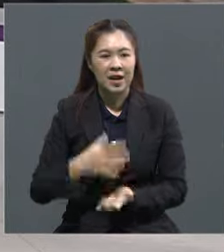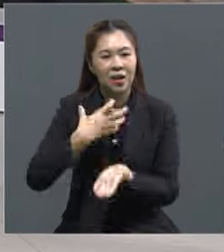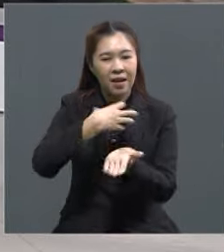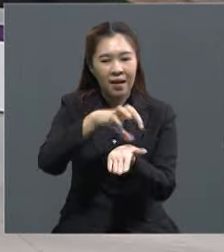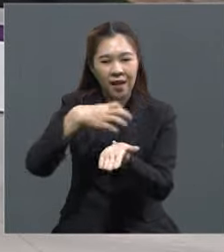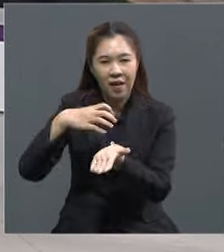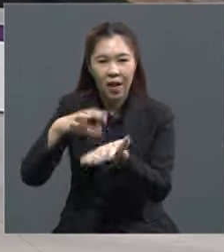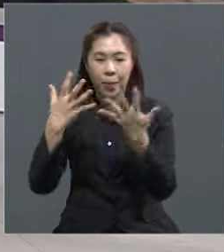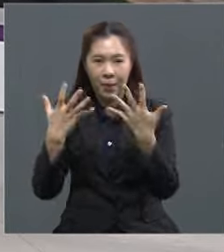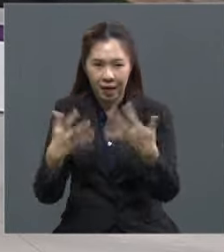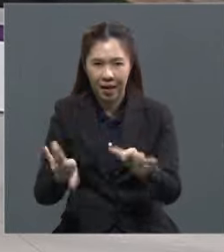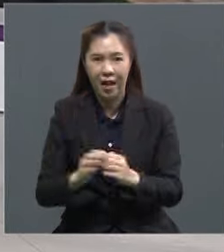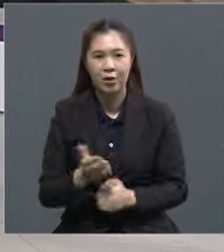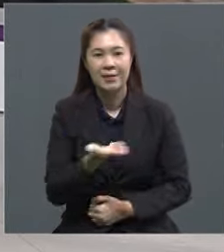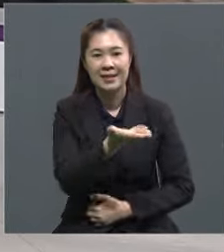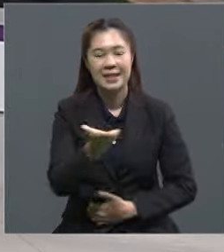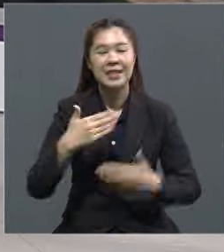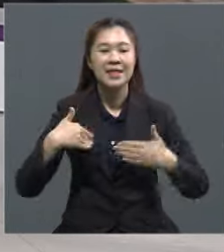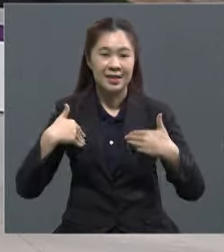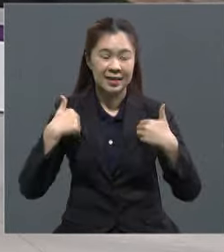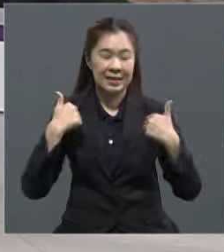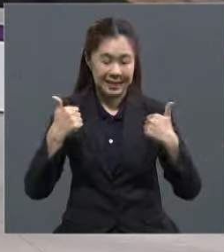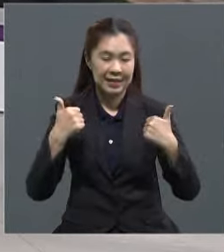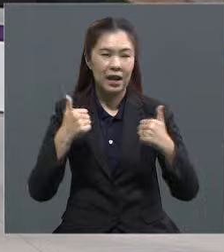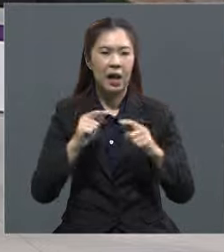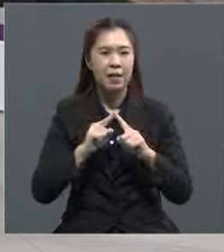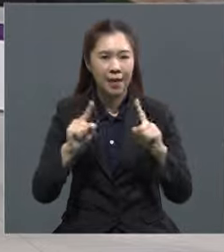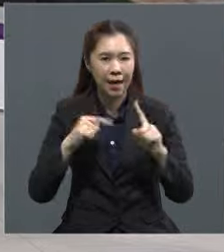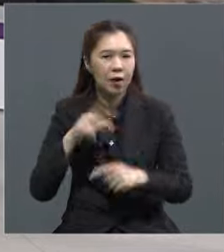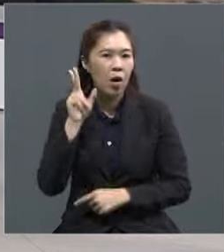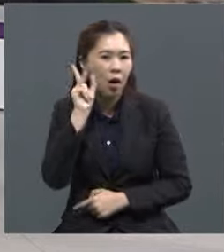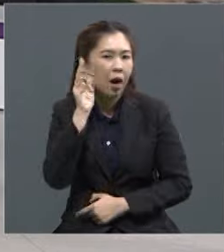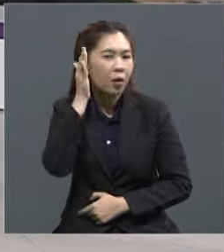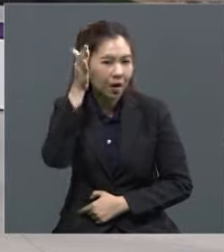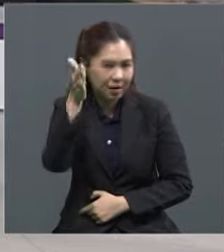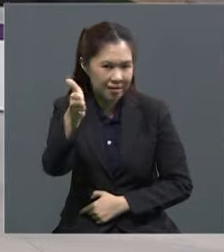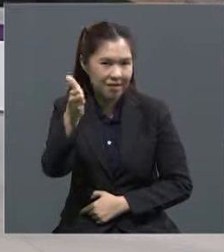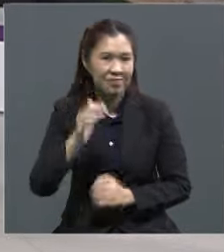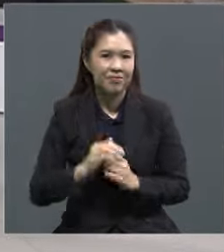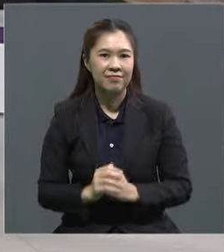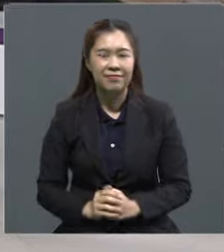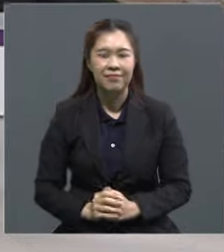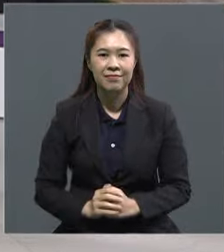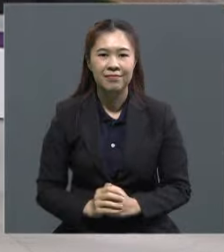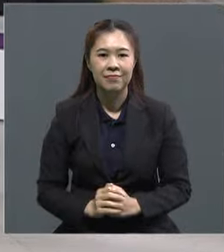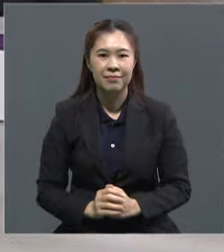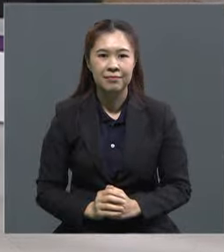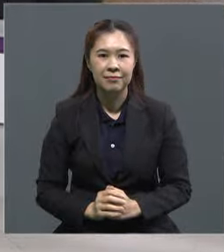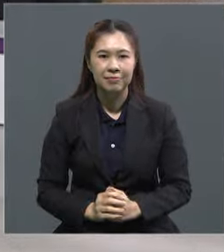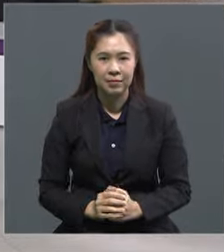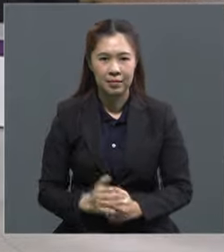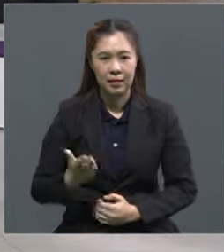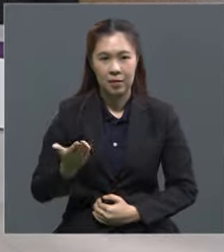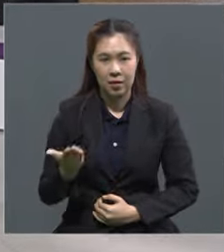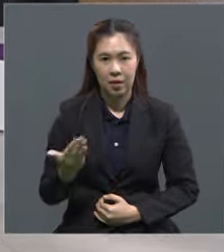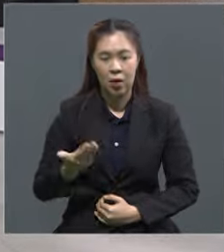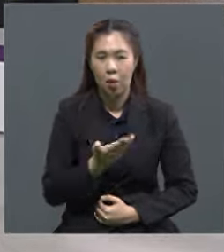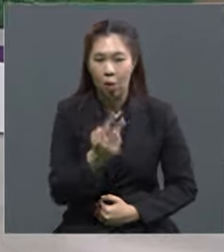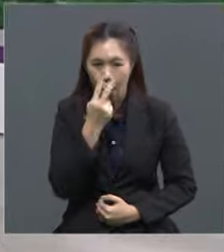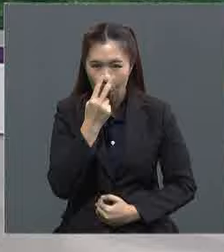ไปสักครู่นี้แล้วเนี่ยก็สบายใจได้ในส่วนนึงแต่ก็ต้องติดตามสถานการณ์ในอนาคตด้วยใช่ครับก็เรายังต้องติดตามสถานการณ์ใน